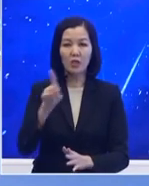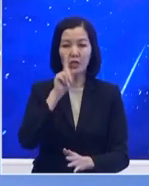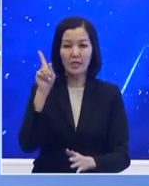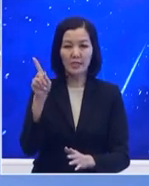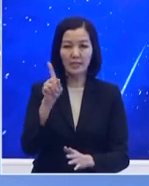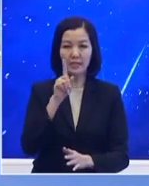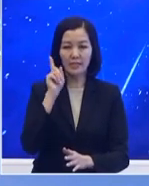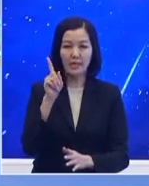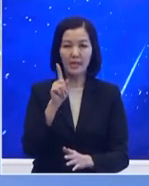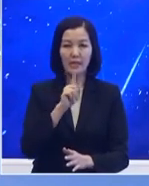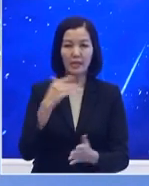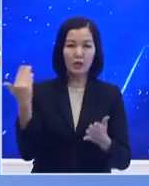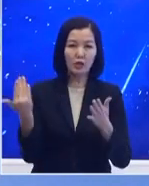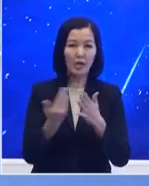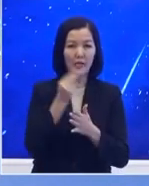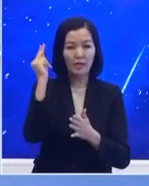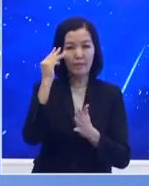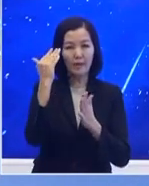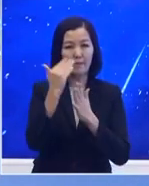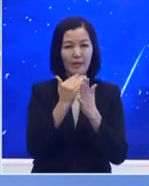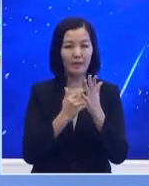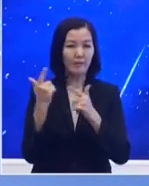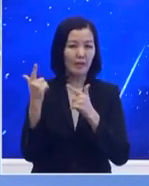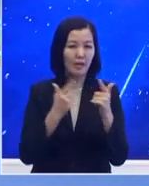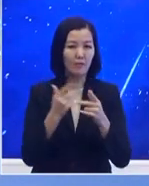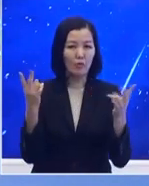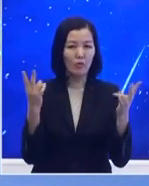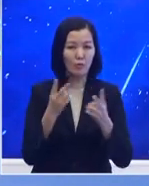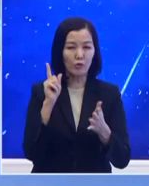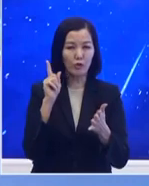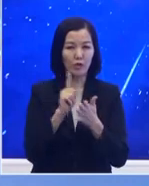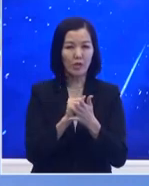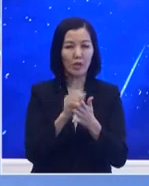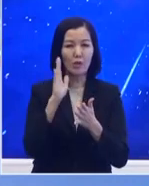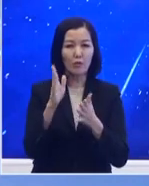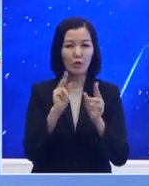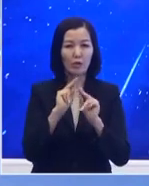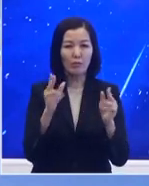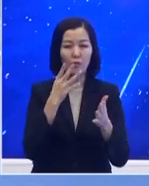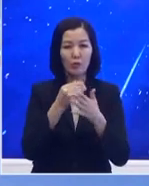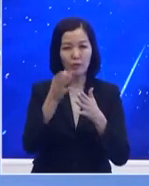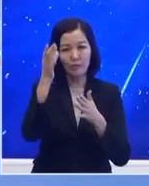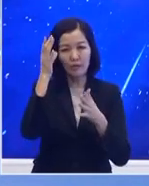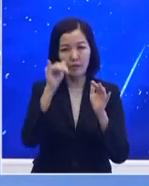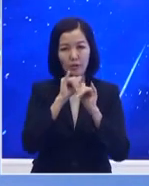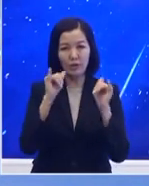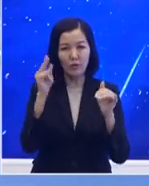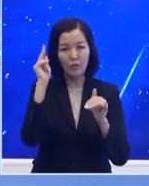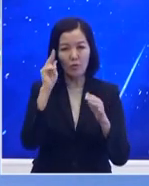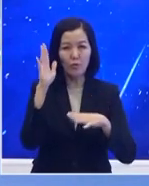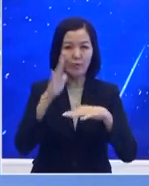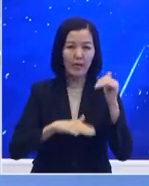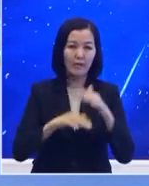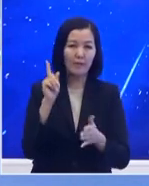Жас мамандар жаңартылған білім бағдарламасына дайын болуы шарт. Бұл үшін болашақ педагогтар өз білімін жетілдіріп, оқу өндірістік